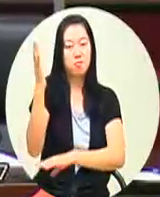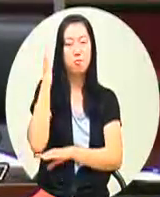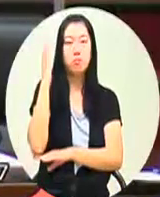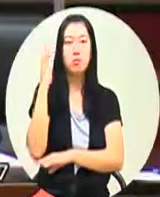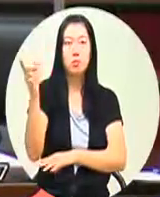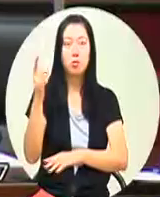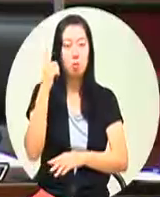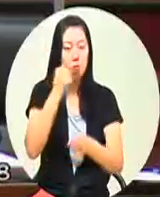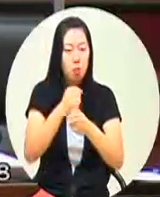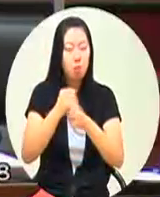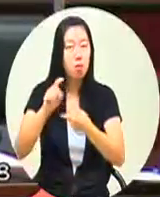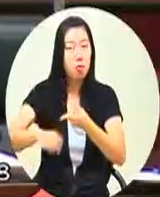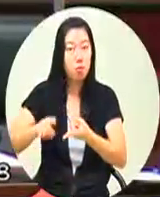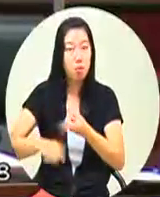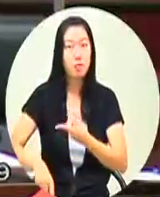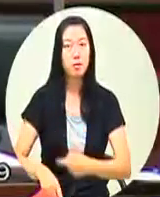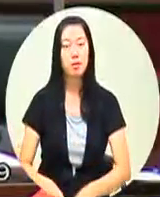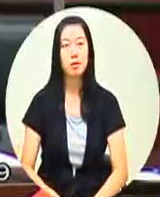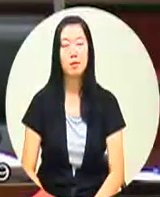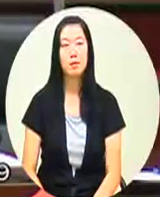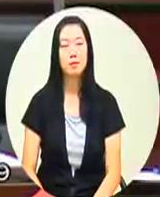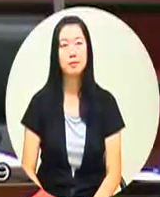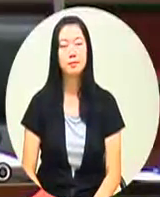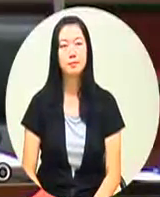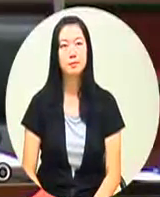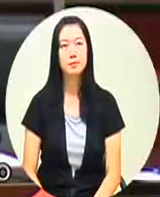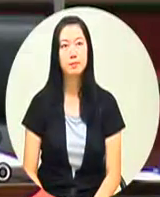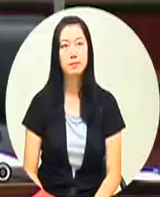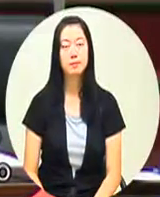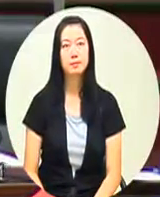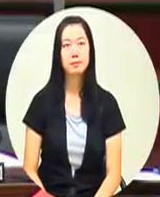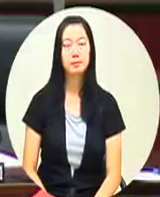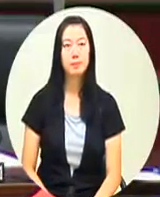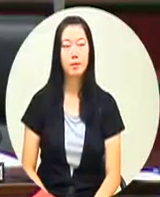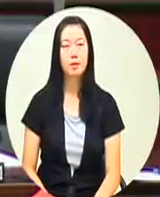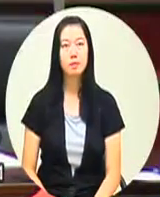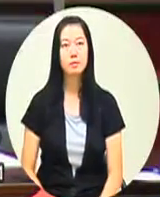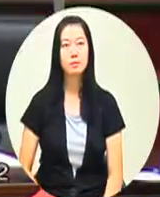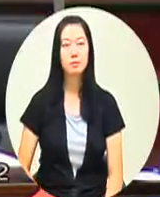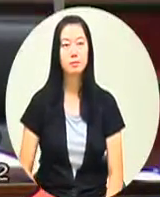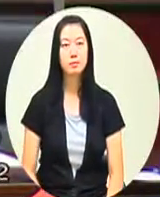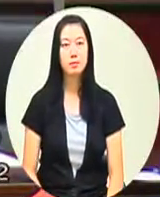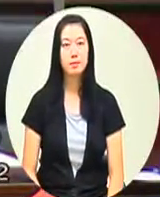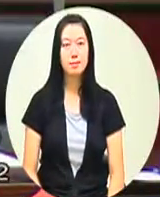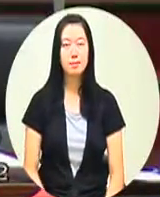来，你回答一下有没有不当的措施？是算不算不 当？请局长答复。